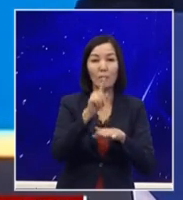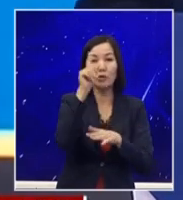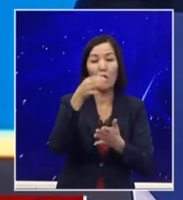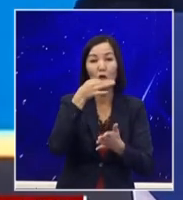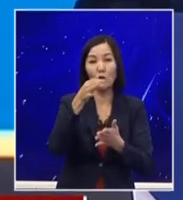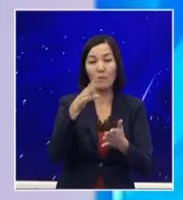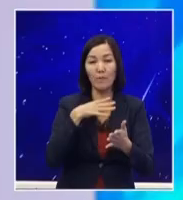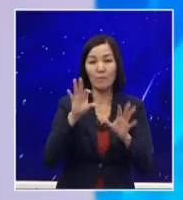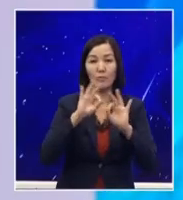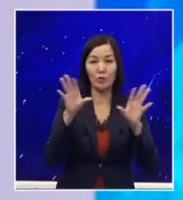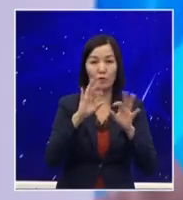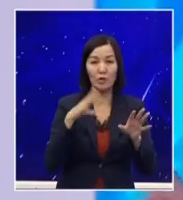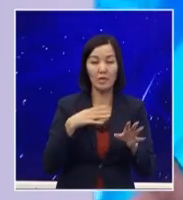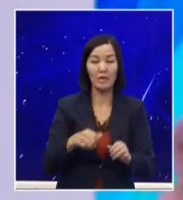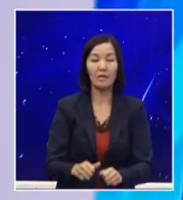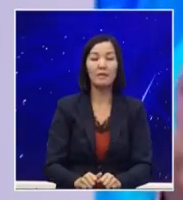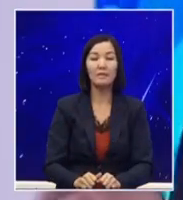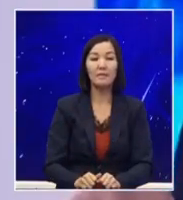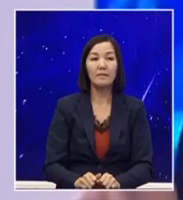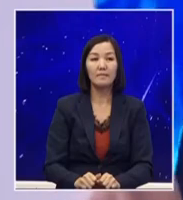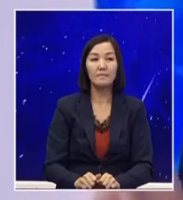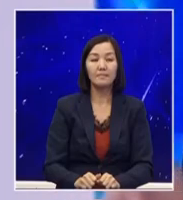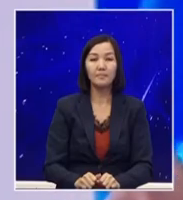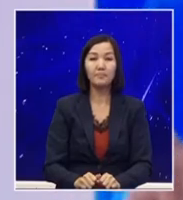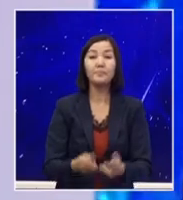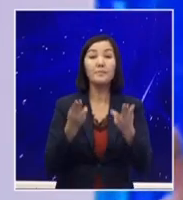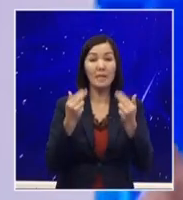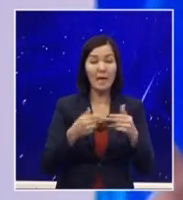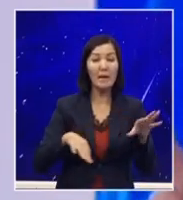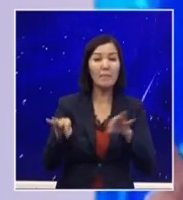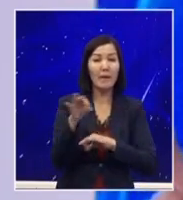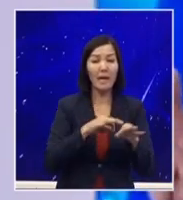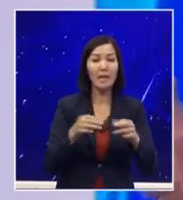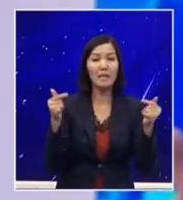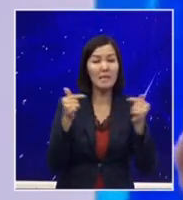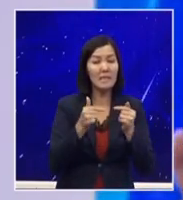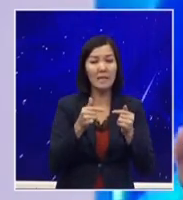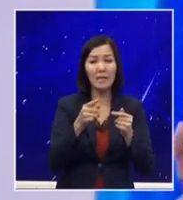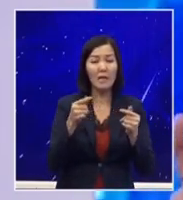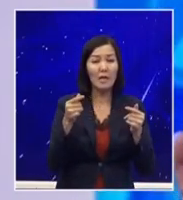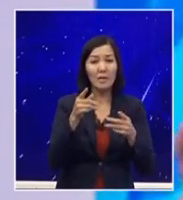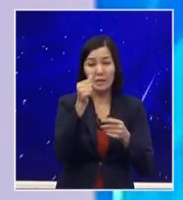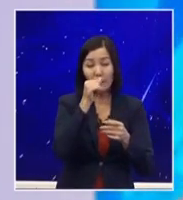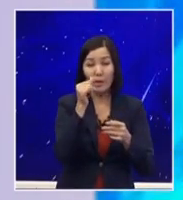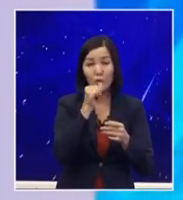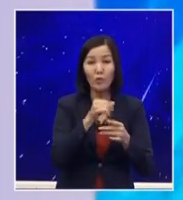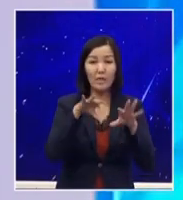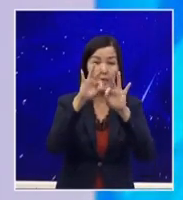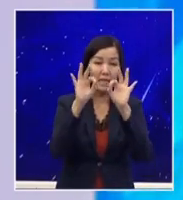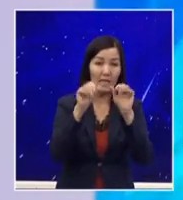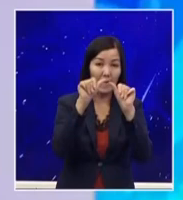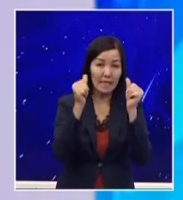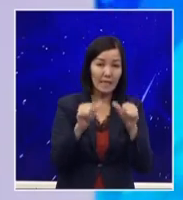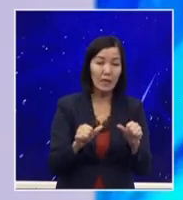түсініктеме берді. Проект вообще не соответствует оригинал. Бұл жоба түпнұсқаға мүлдем сәйкес келмейді. Ескерткіш Димаш